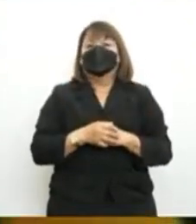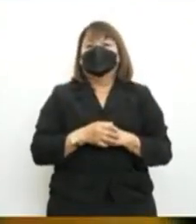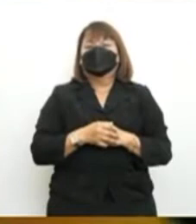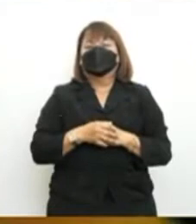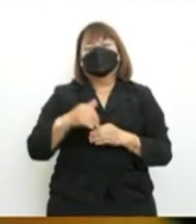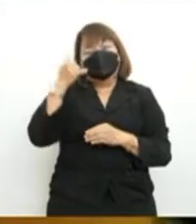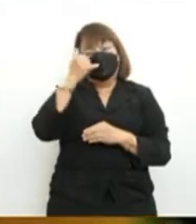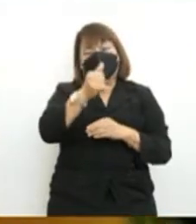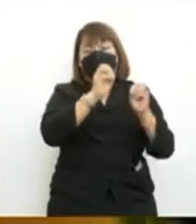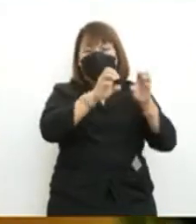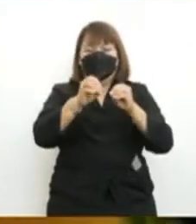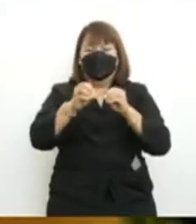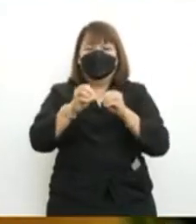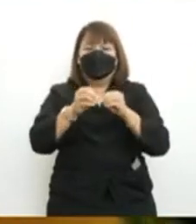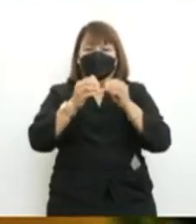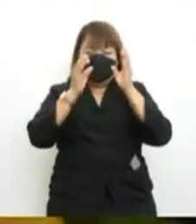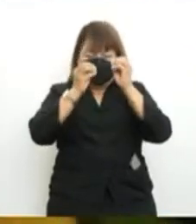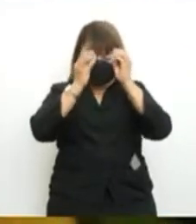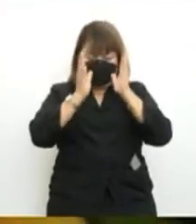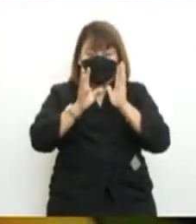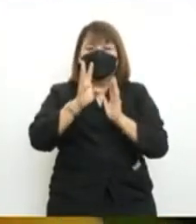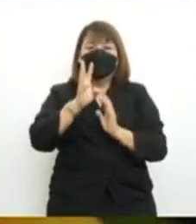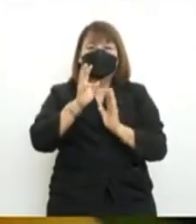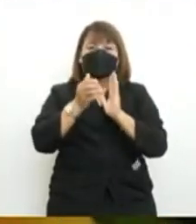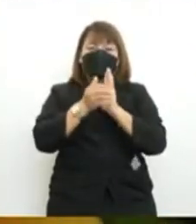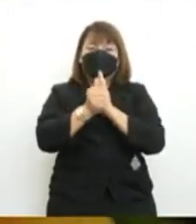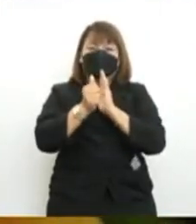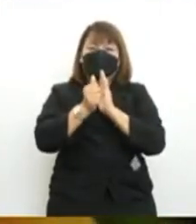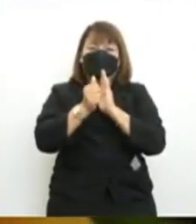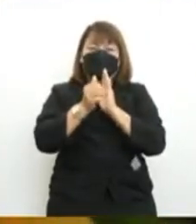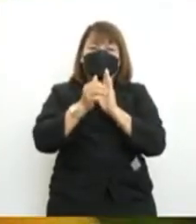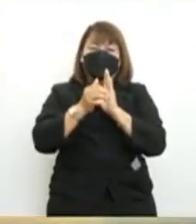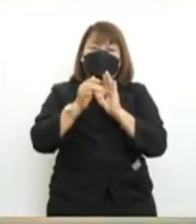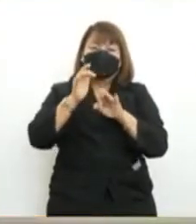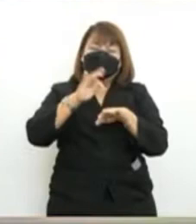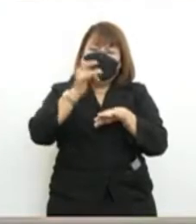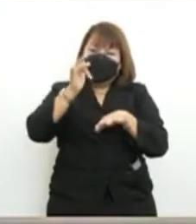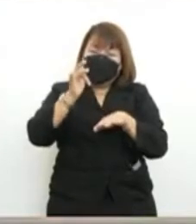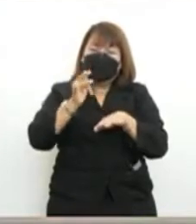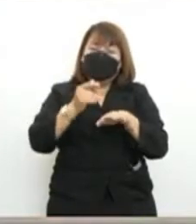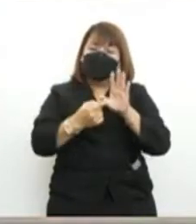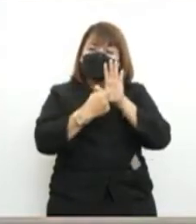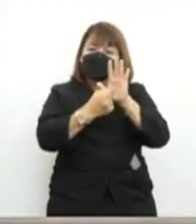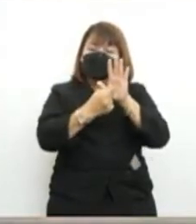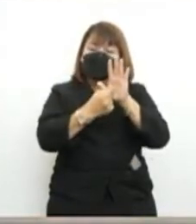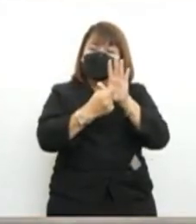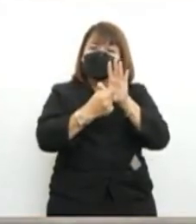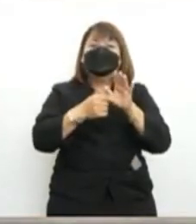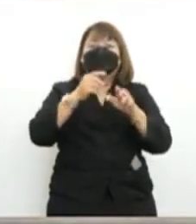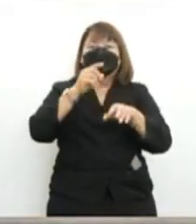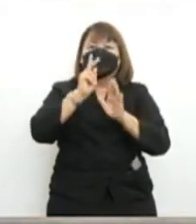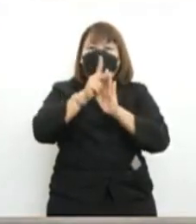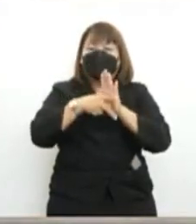นุชข้าราชการบำนาญครูเชี่ยวชาญโรงเรียนเมืองเฉลียงนำเสนอในเรื่องการประดิ